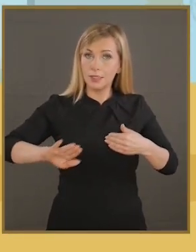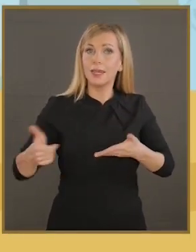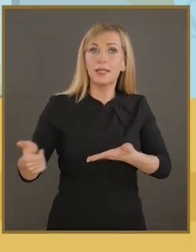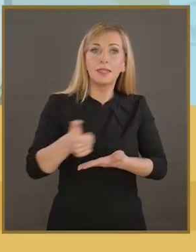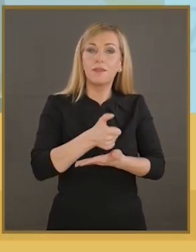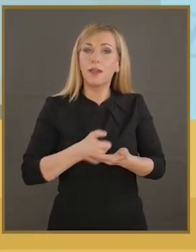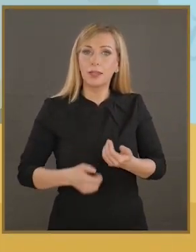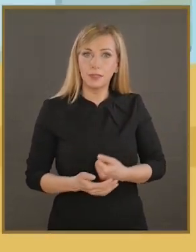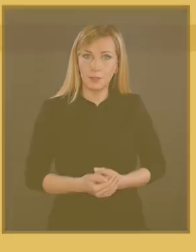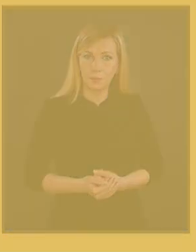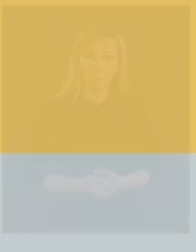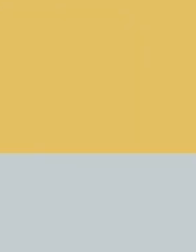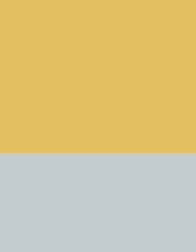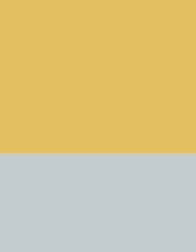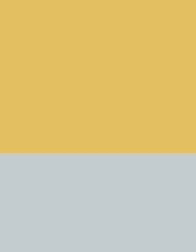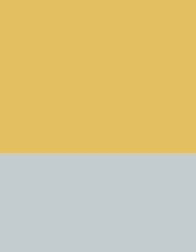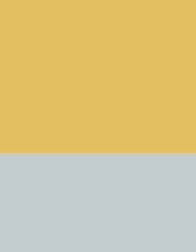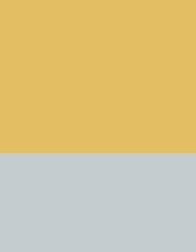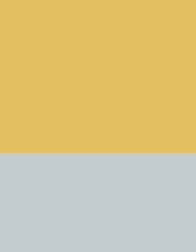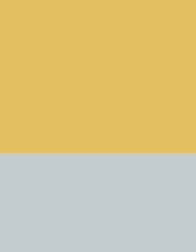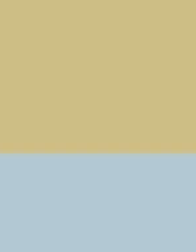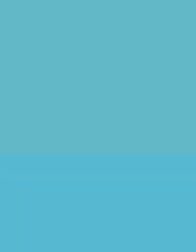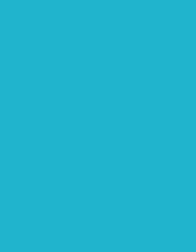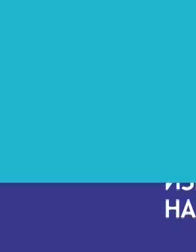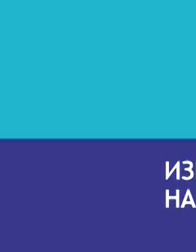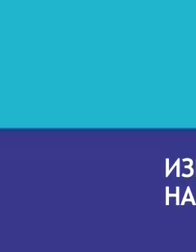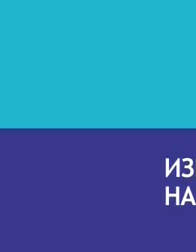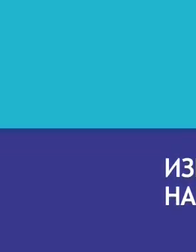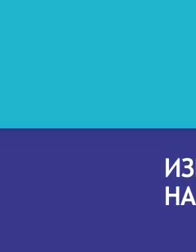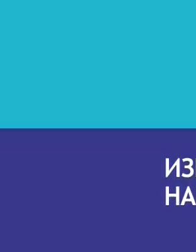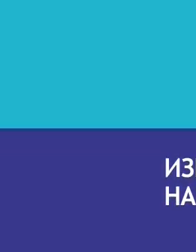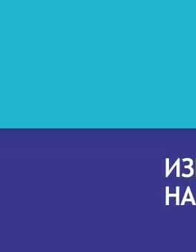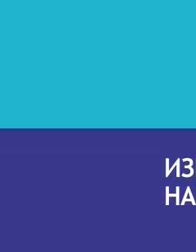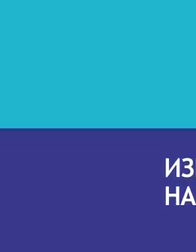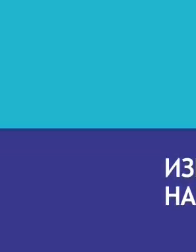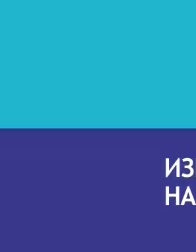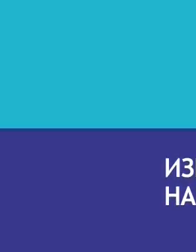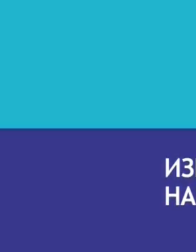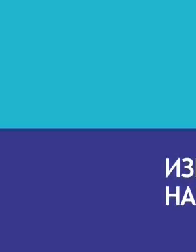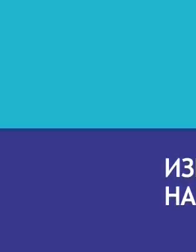дистанция, дезинфекция. Решаващи.